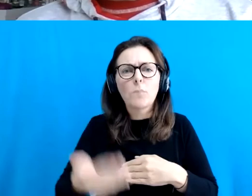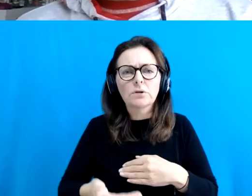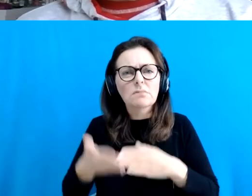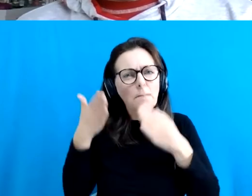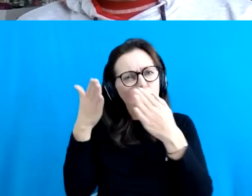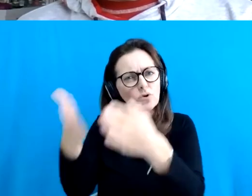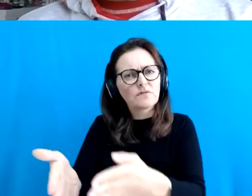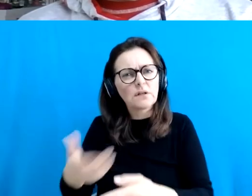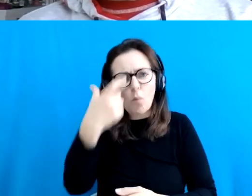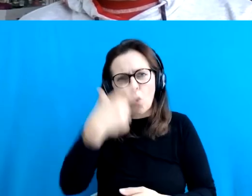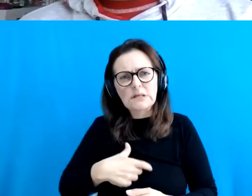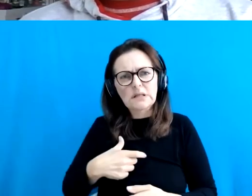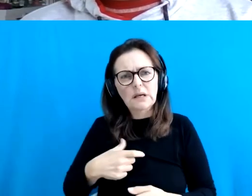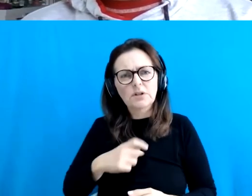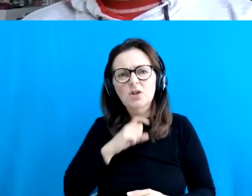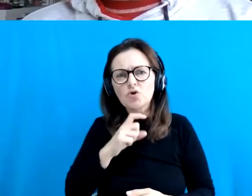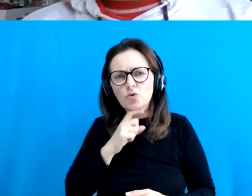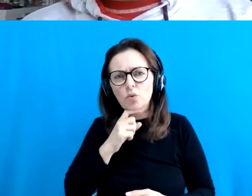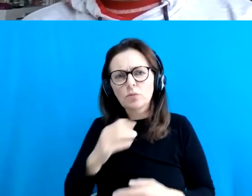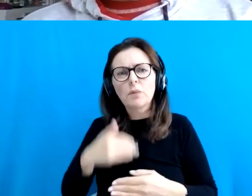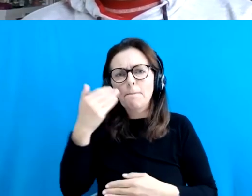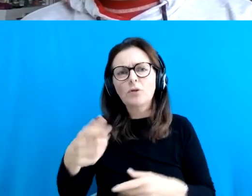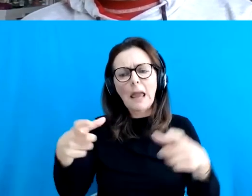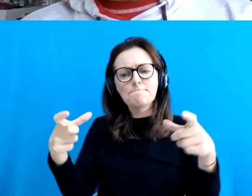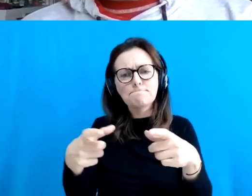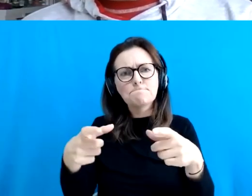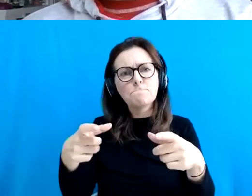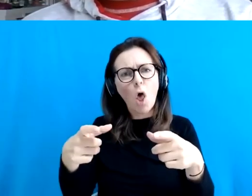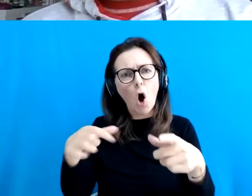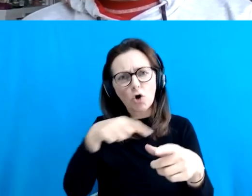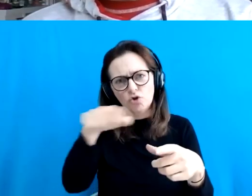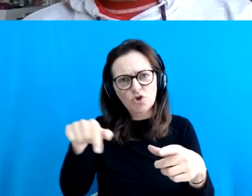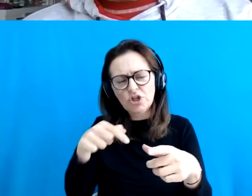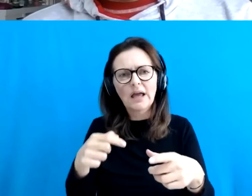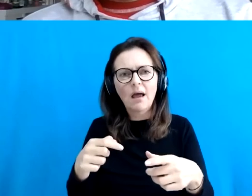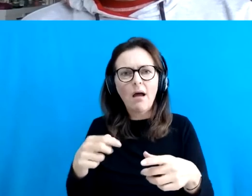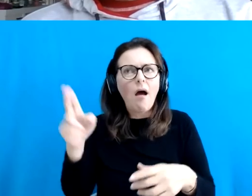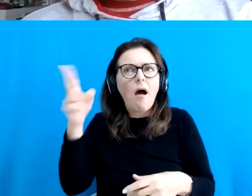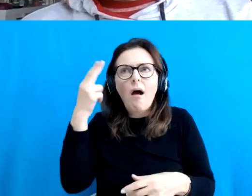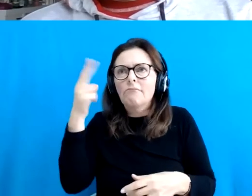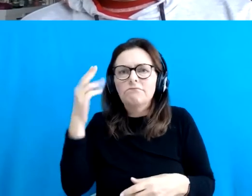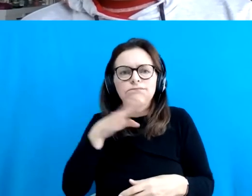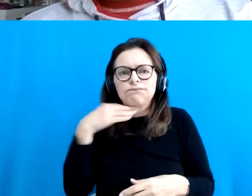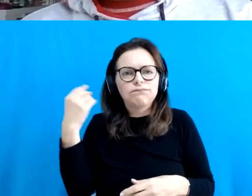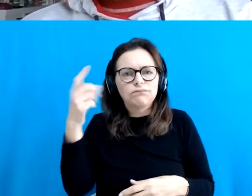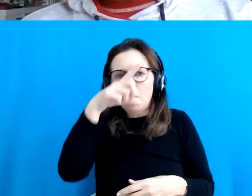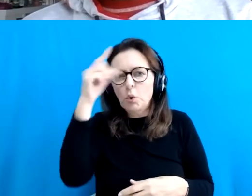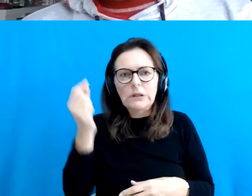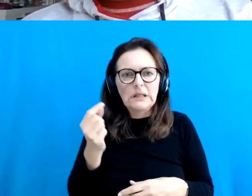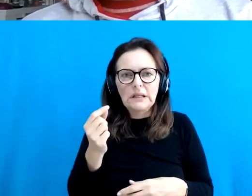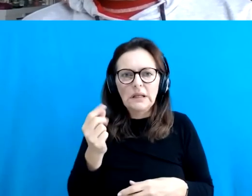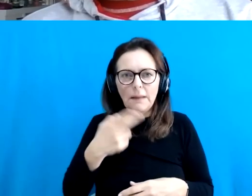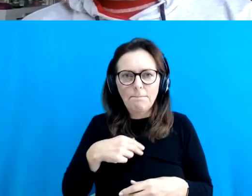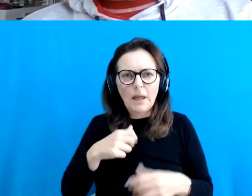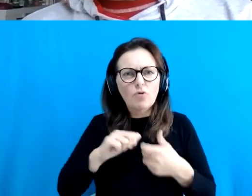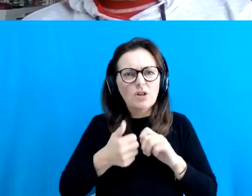te osebni zgodbi po tej plošči, sem šel na ulico, igral, spoznal ogromno ljudi, imel zaradi tega